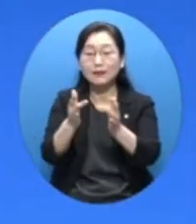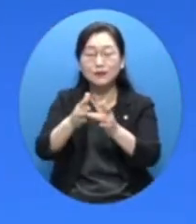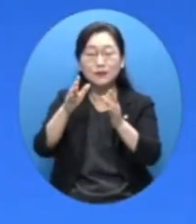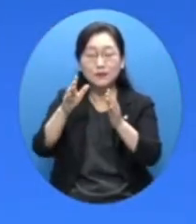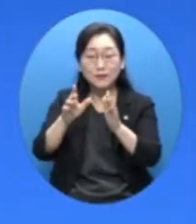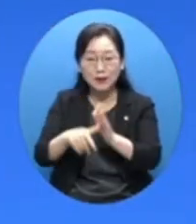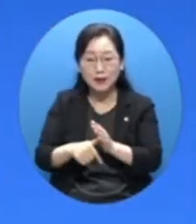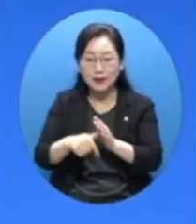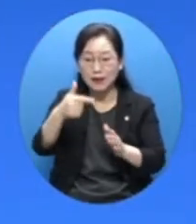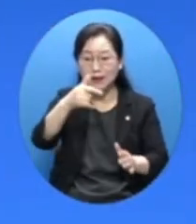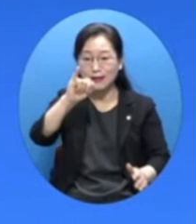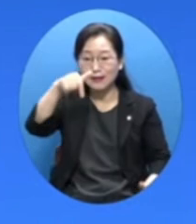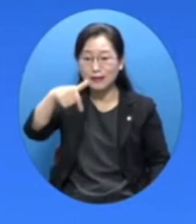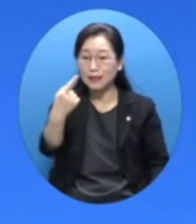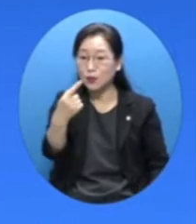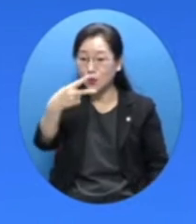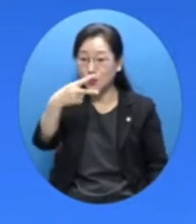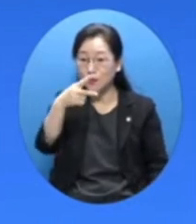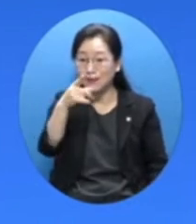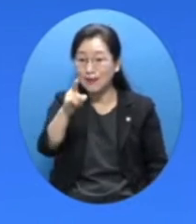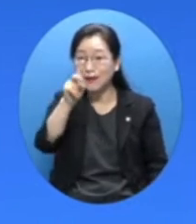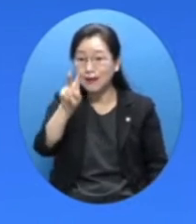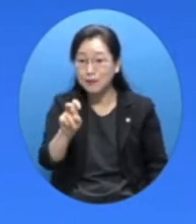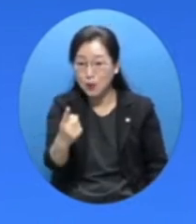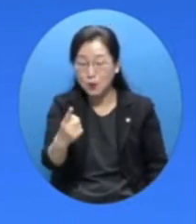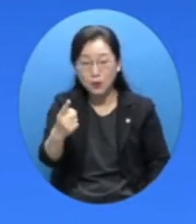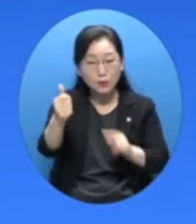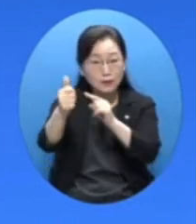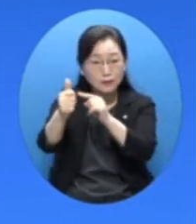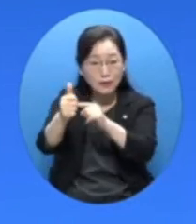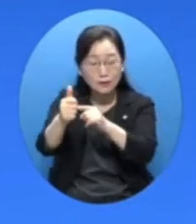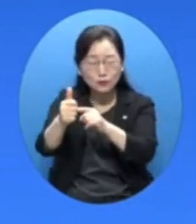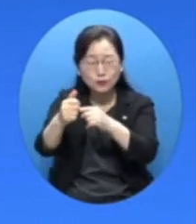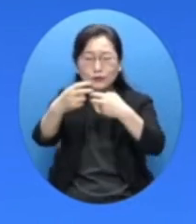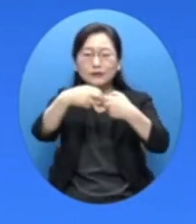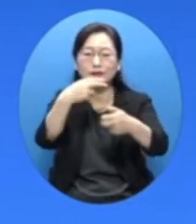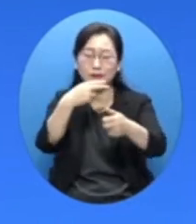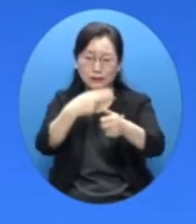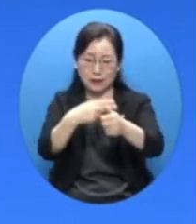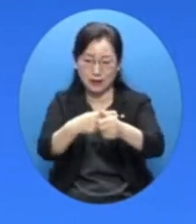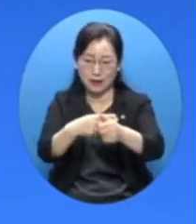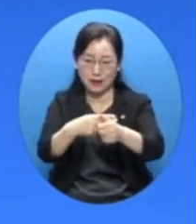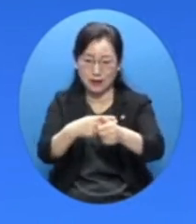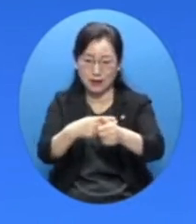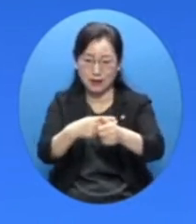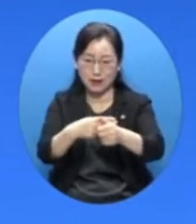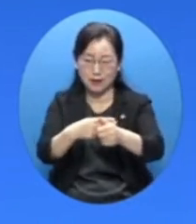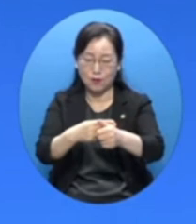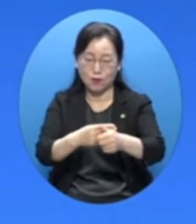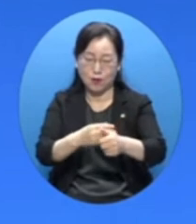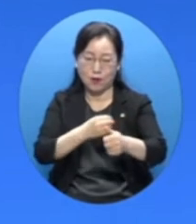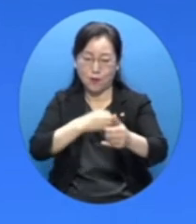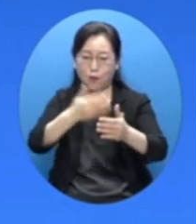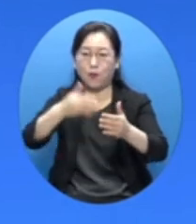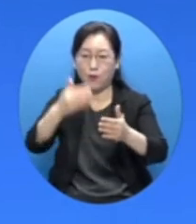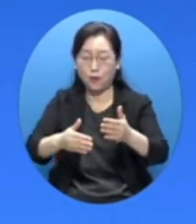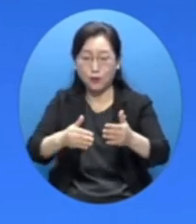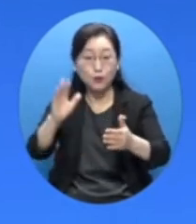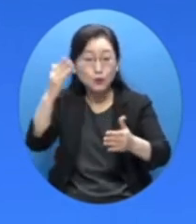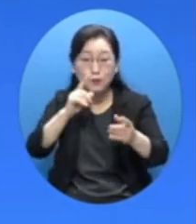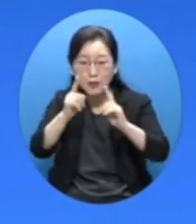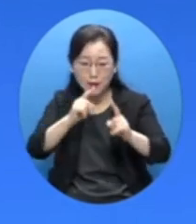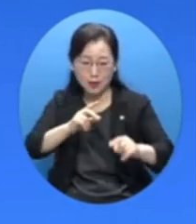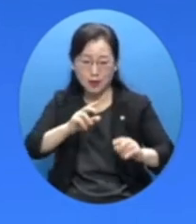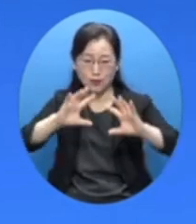당시 니고 네모라고 하는 당시 사내들인 공예 의원이 있습니다 요즘은 말하면 국회